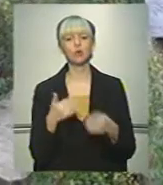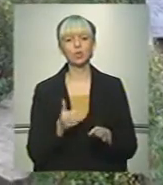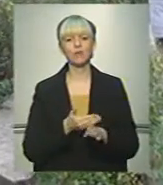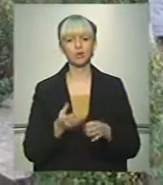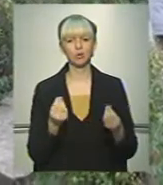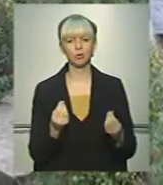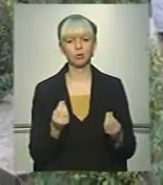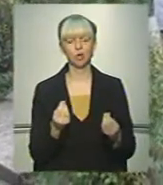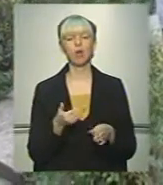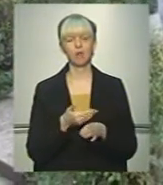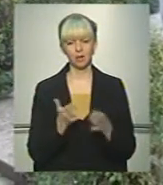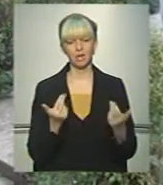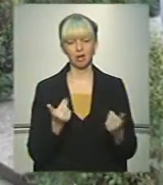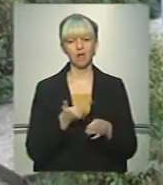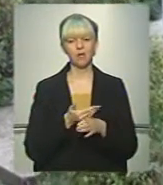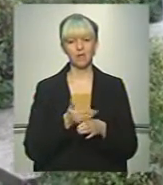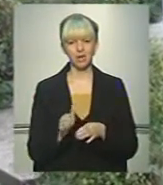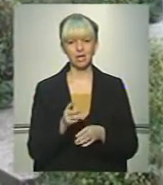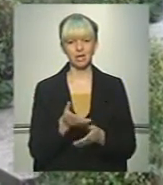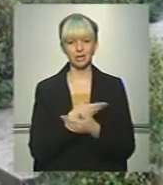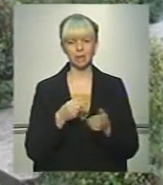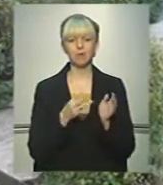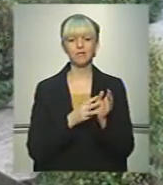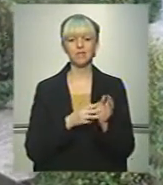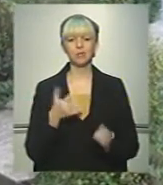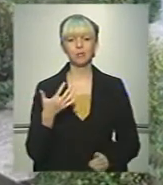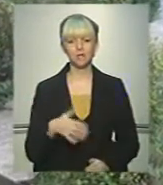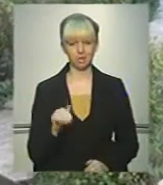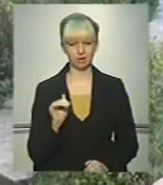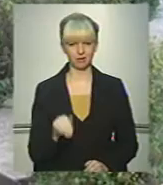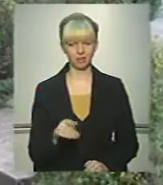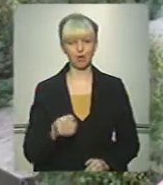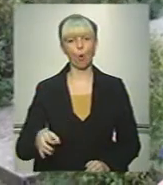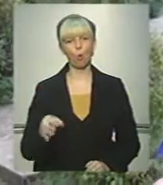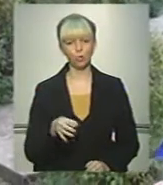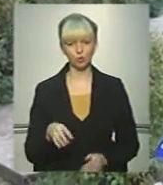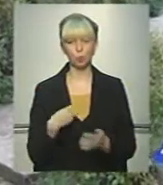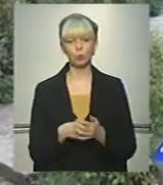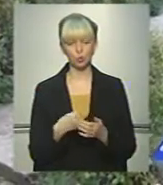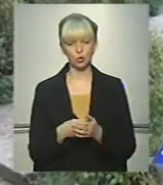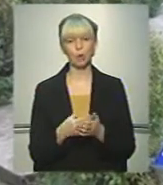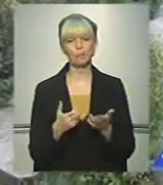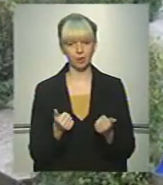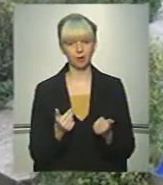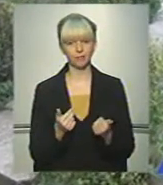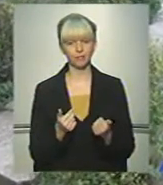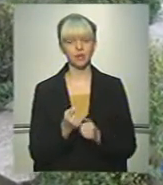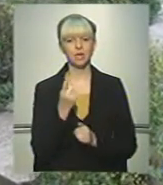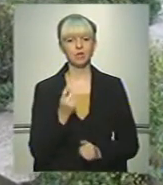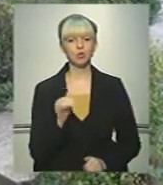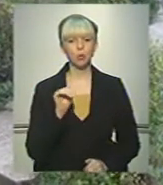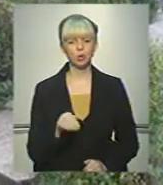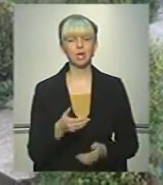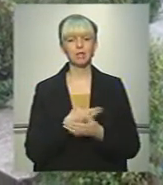виділили? Виділили нам 850 тисяч з обласного бюджету. Так. 100 тисяч